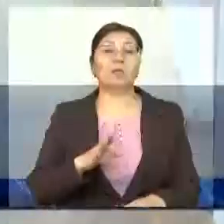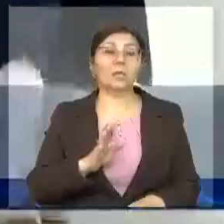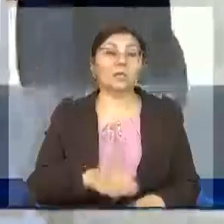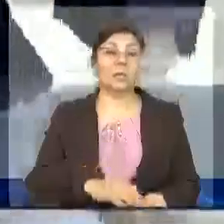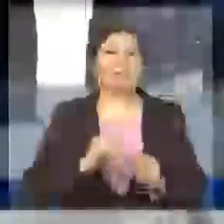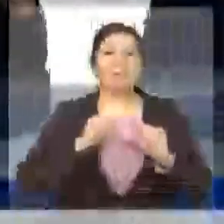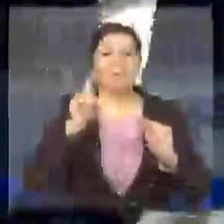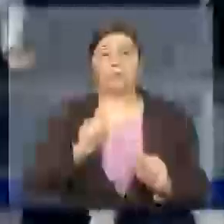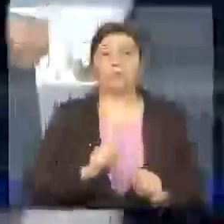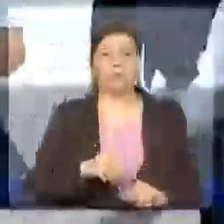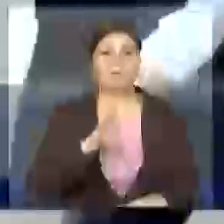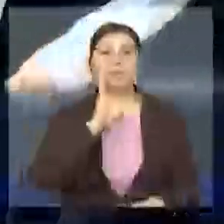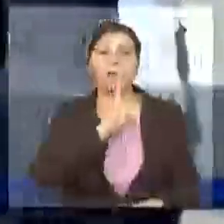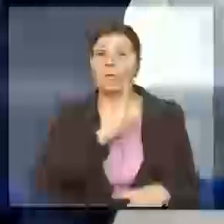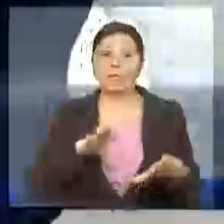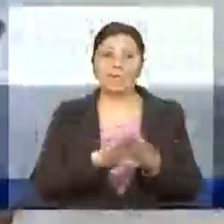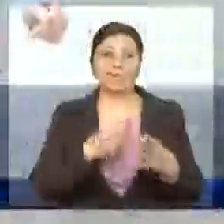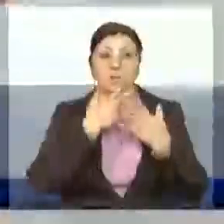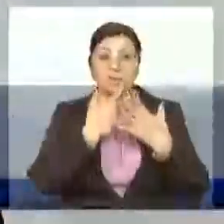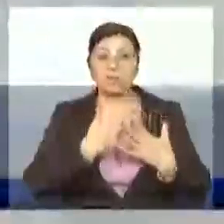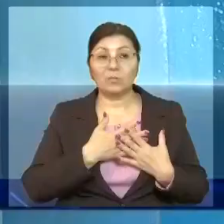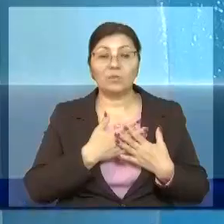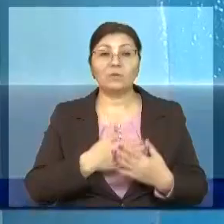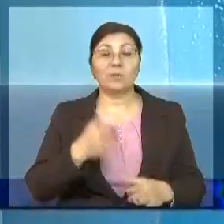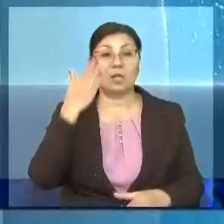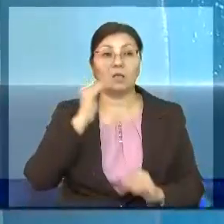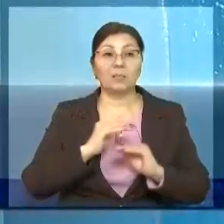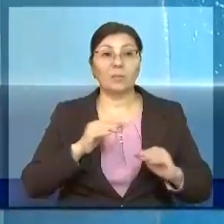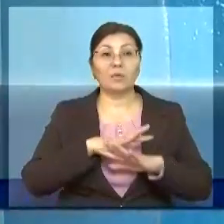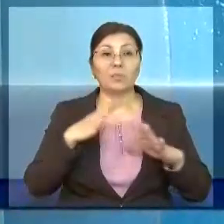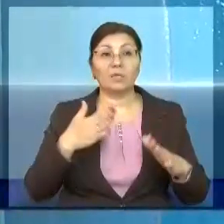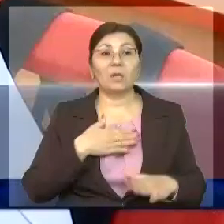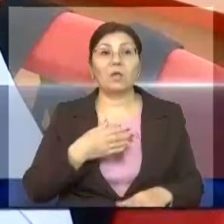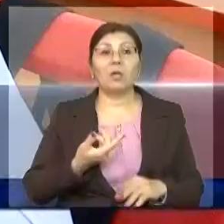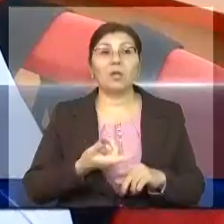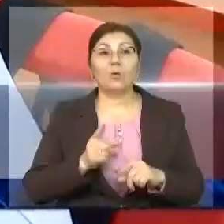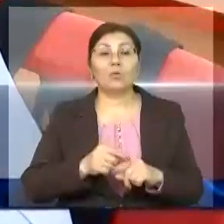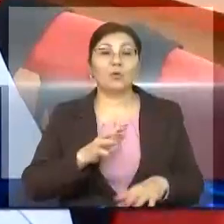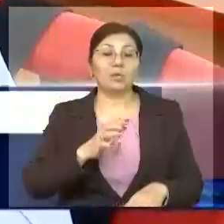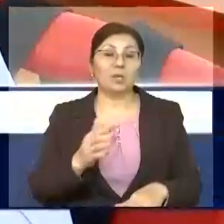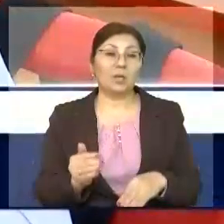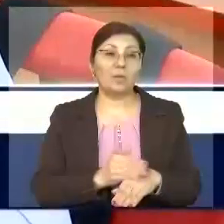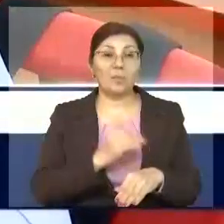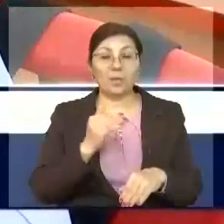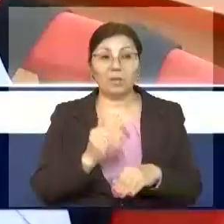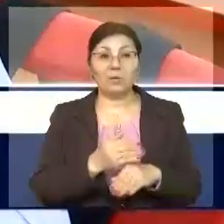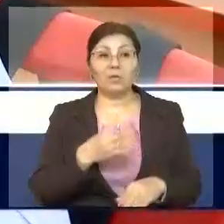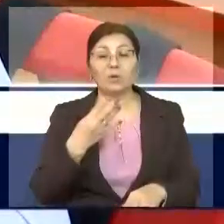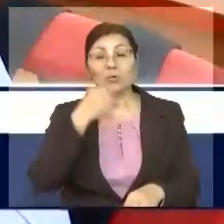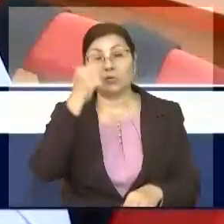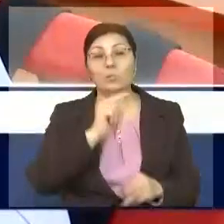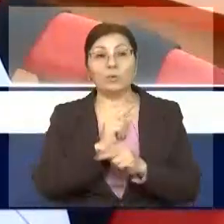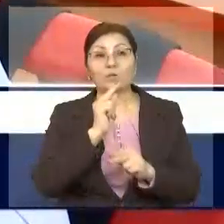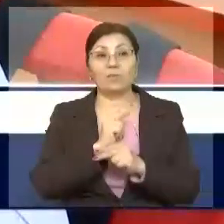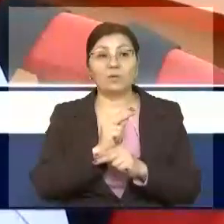жақсы көреді. Талапты ұстаздың талантты шәкірттері өте көп. Біздің апай өте мейірімді, бізге 4 жыл бойы бәрін үйретіп, сабақты